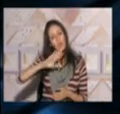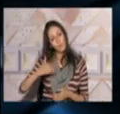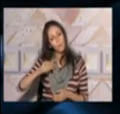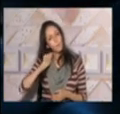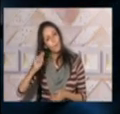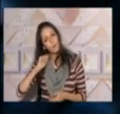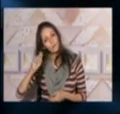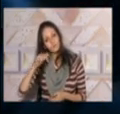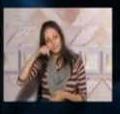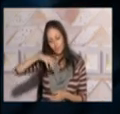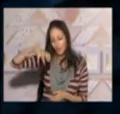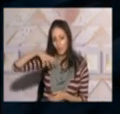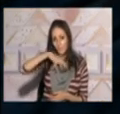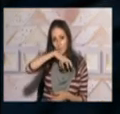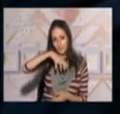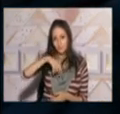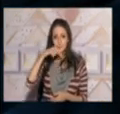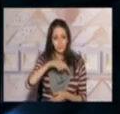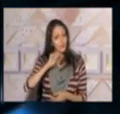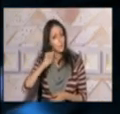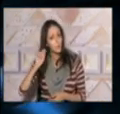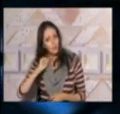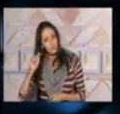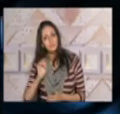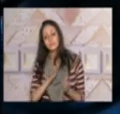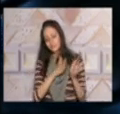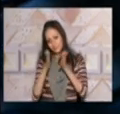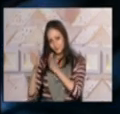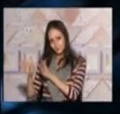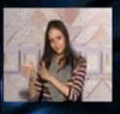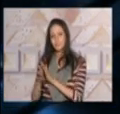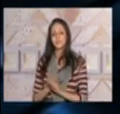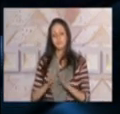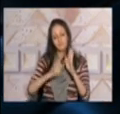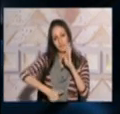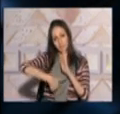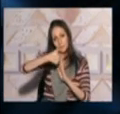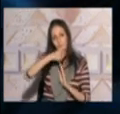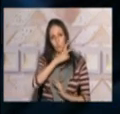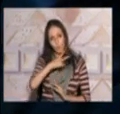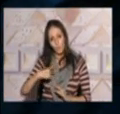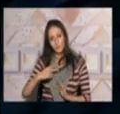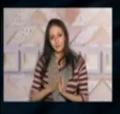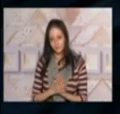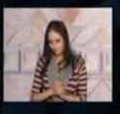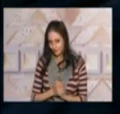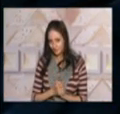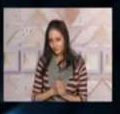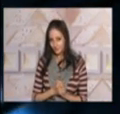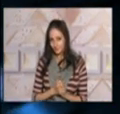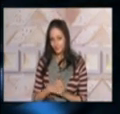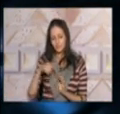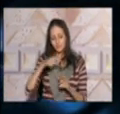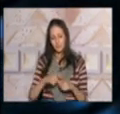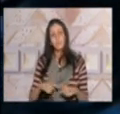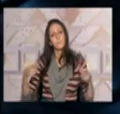تمام. فدي المحليات، فدي فئة أخرى للتميز المؤسسي. عندنا يعني خلينا نقول مجموعة فئات